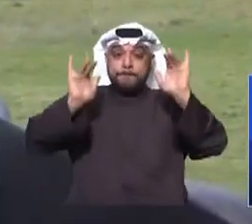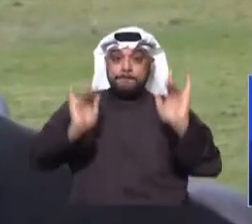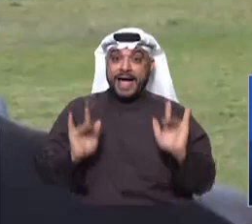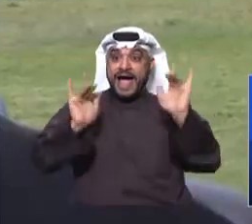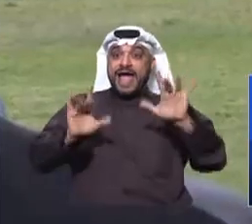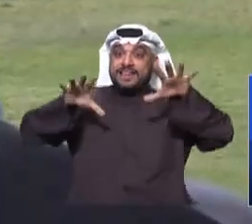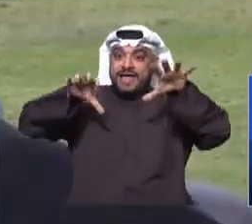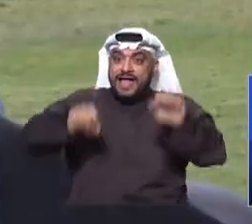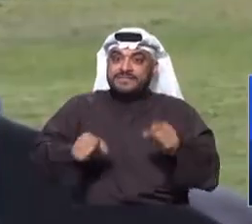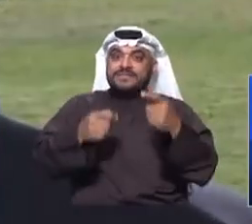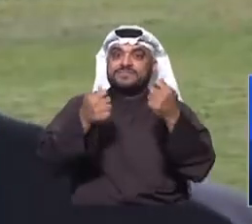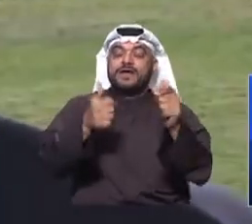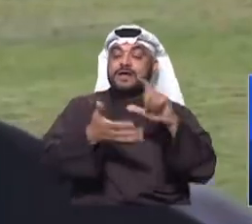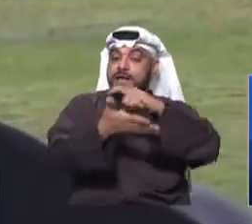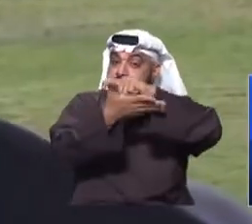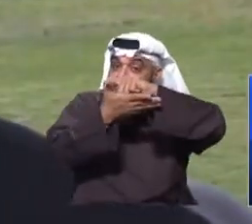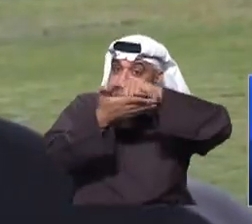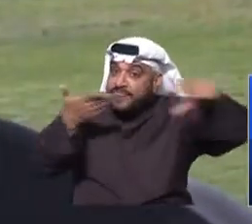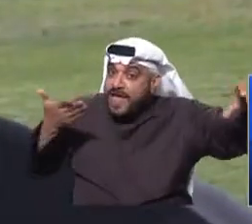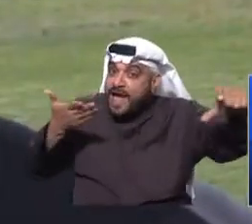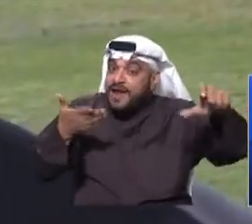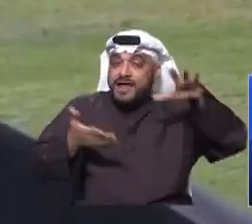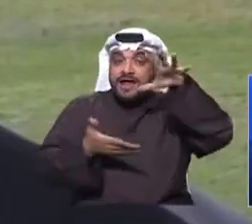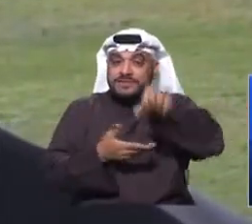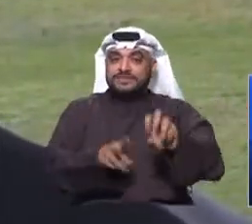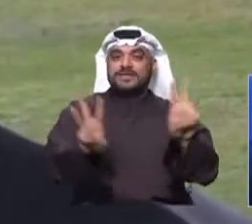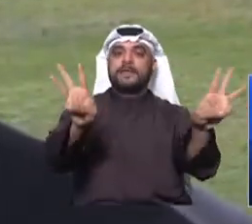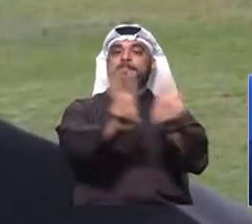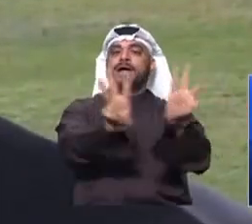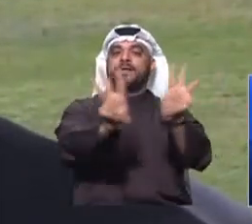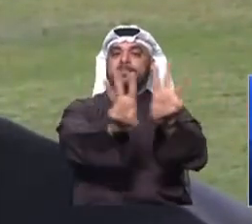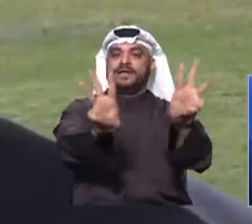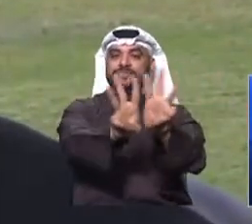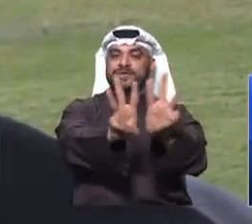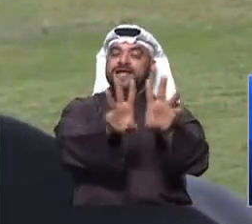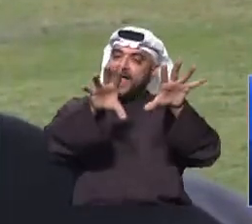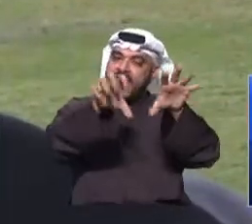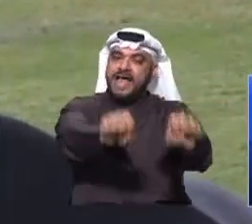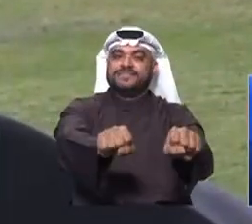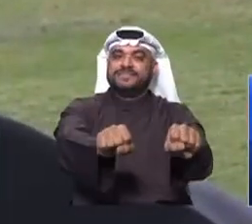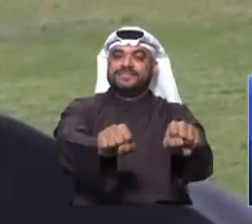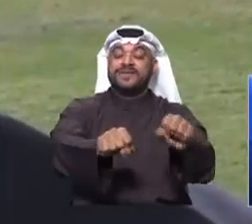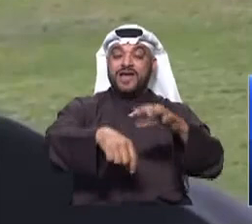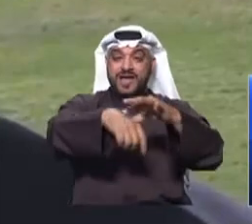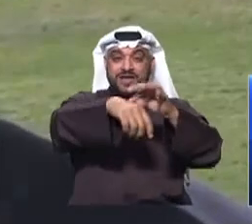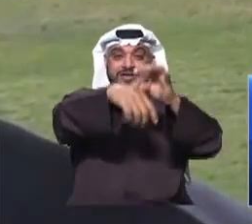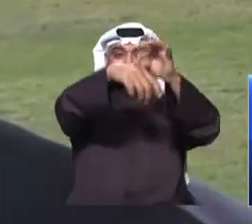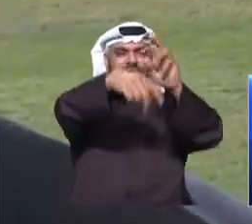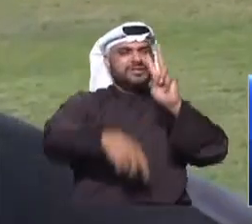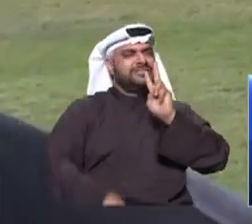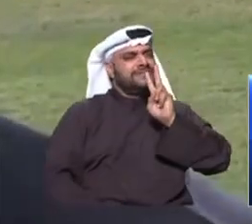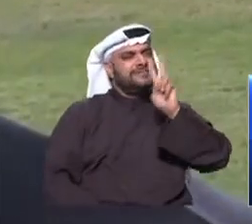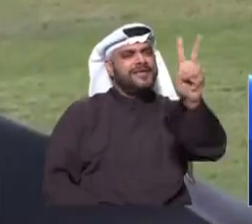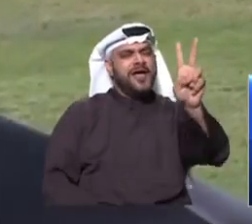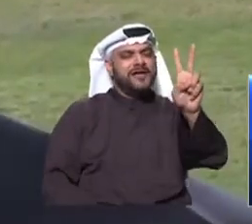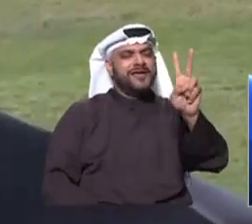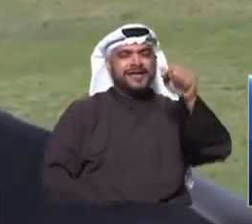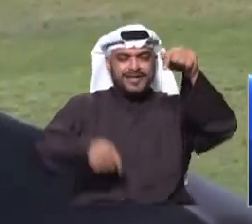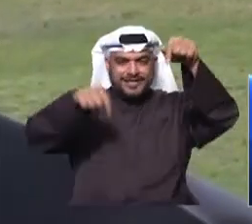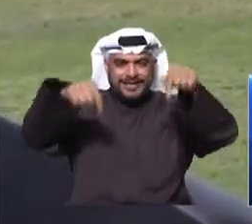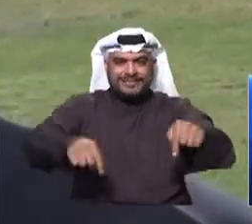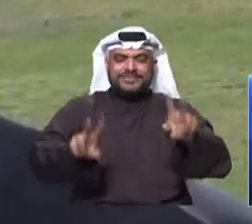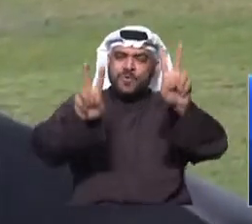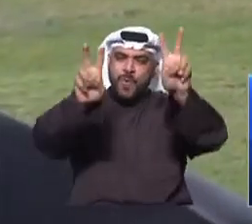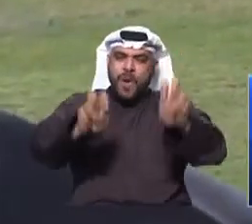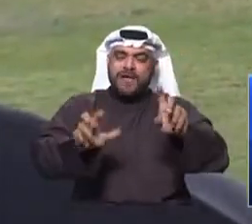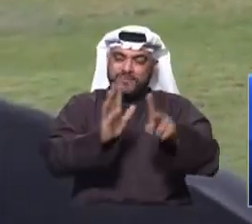والحجوزات اللي هي تذاكر تحجز كمان من الابلكيشن ومن الويب سايت. الجمهور اللي احنا فاقدينه اكثر من عامين راح نشوفه ان شاء الله في